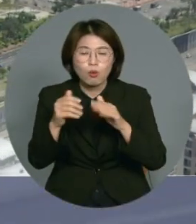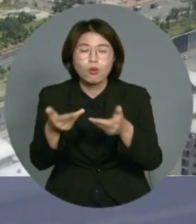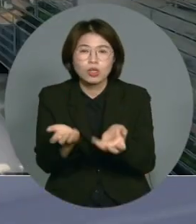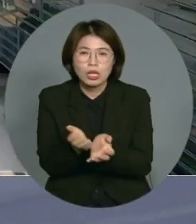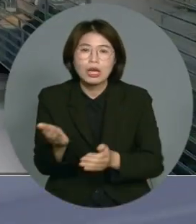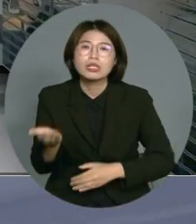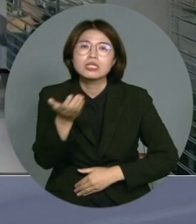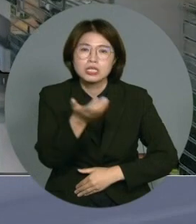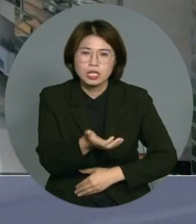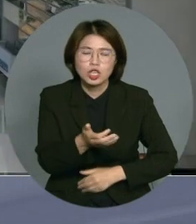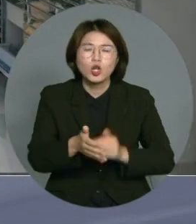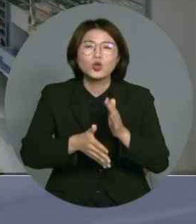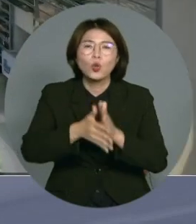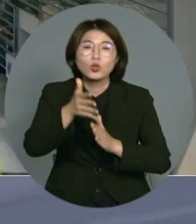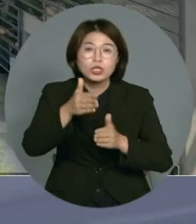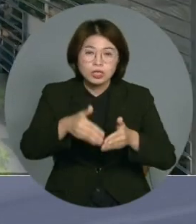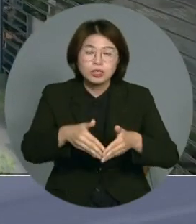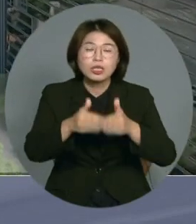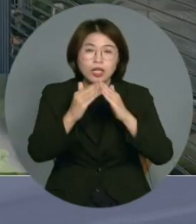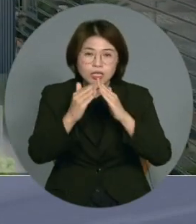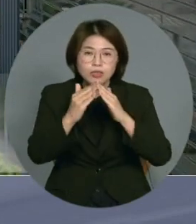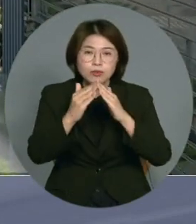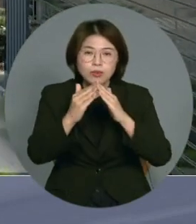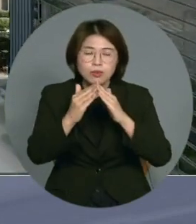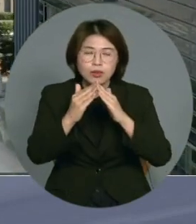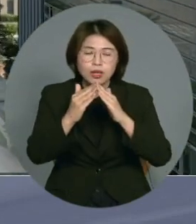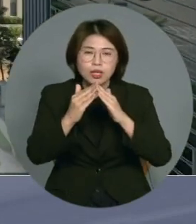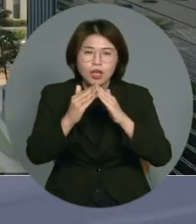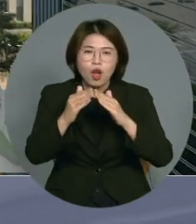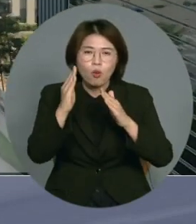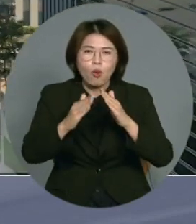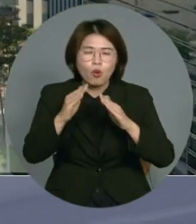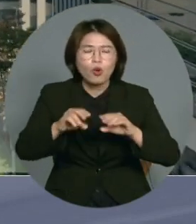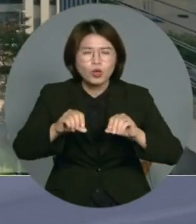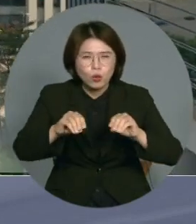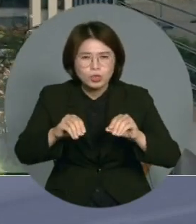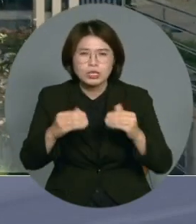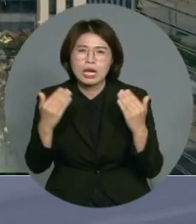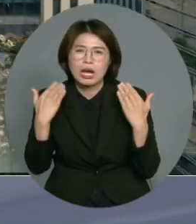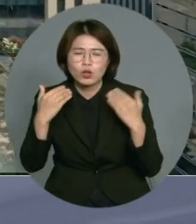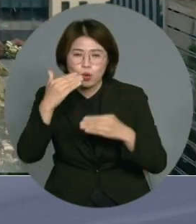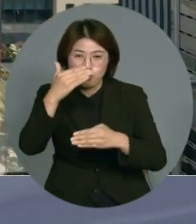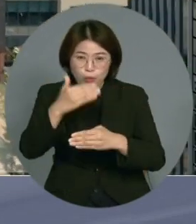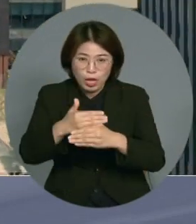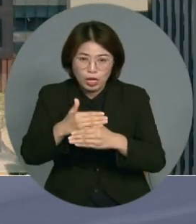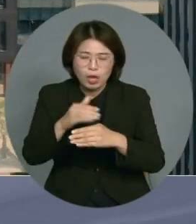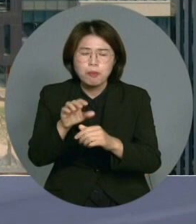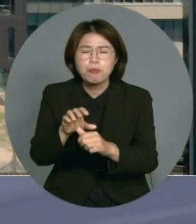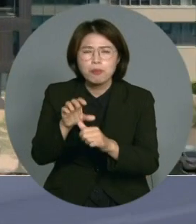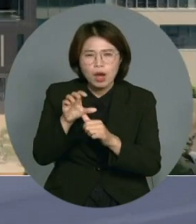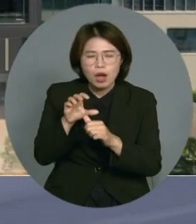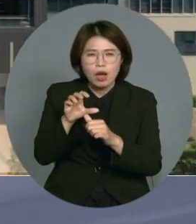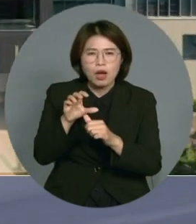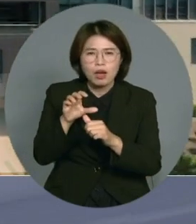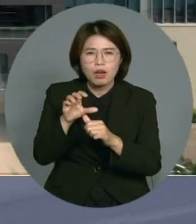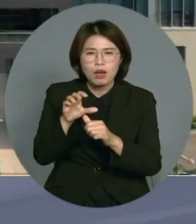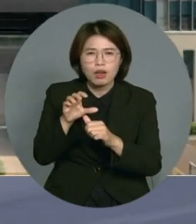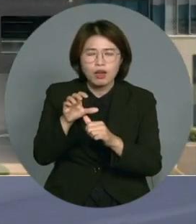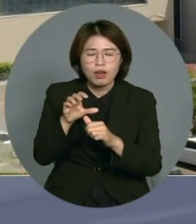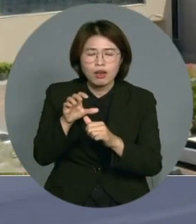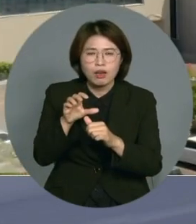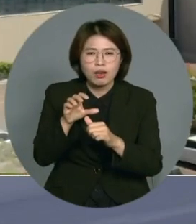이자는 도심의 입질을 하고 또 가지고 있던 공공영지나 학교가 폐교되면 폐교 부지를 활용한다든지